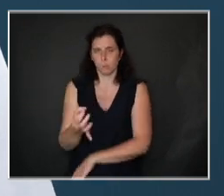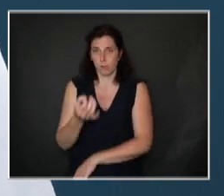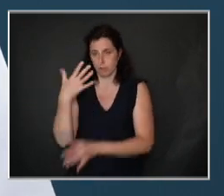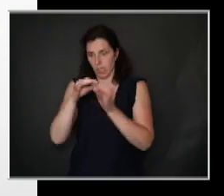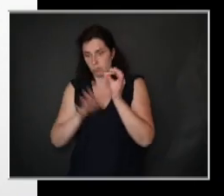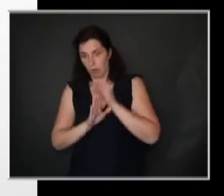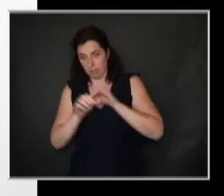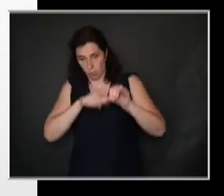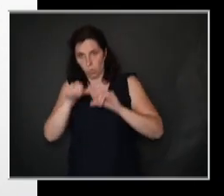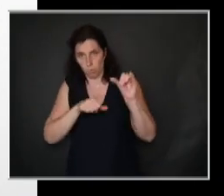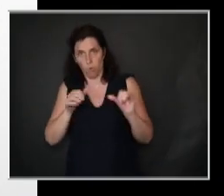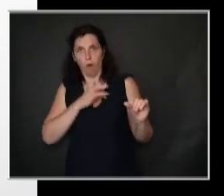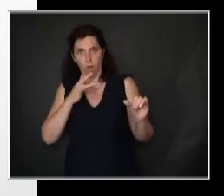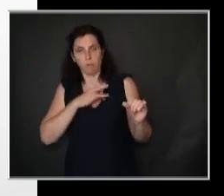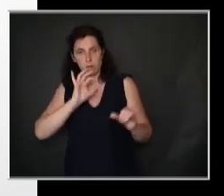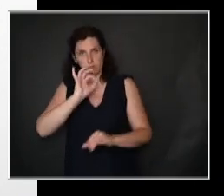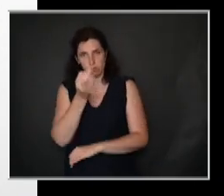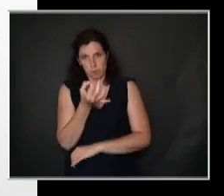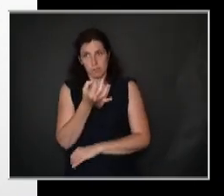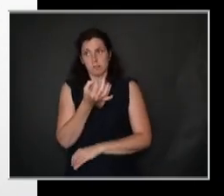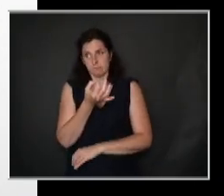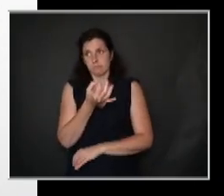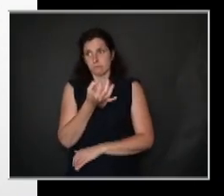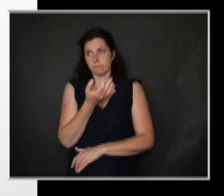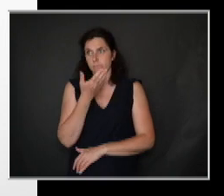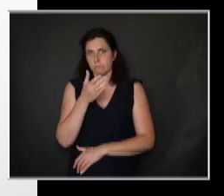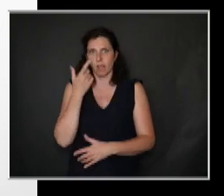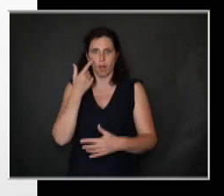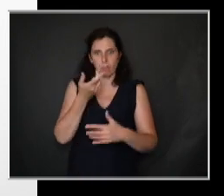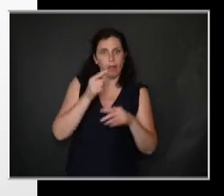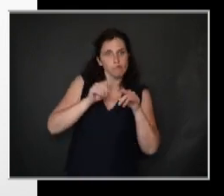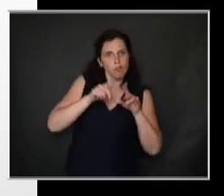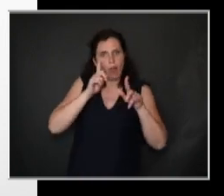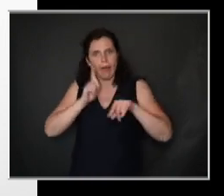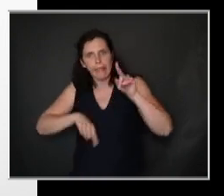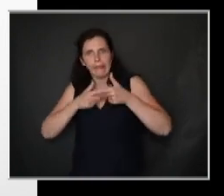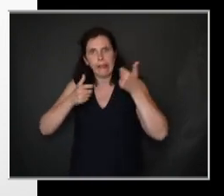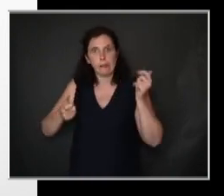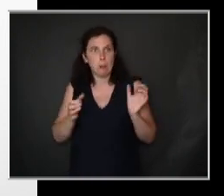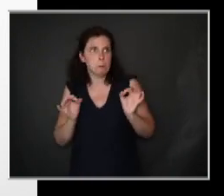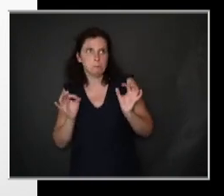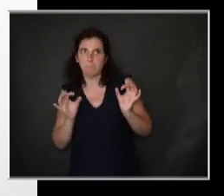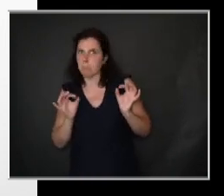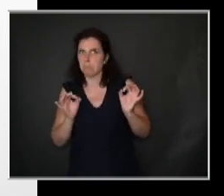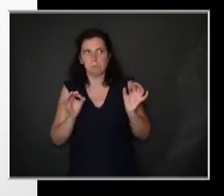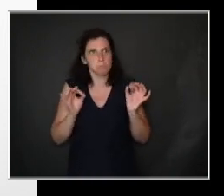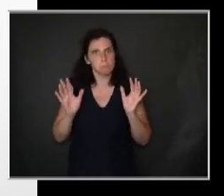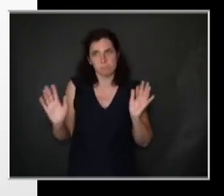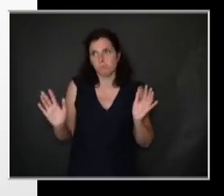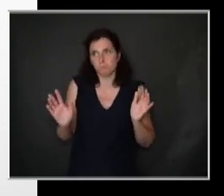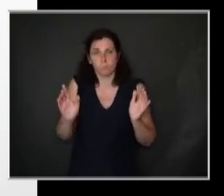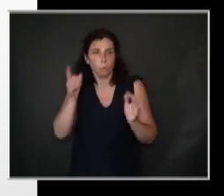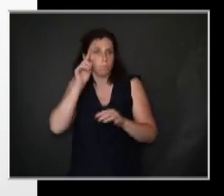la douleur, qui sont intéressants. En tout cas, il n'y a pas de contre-indication véritablement. Et pourquoi ne pas